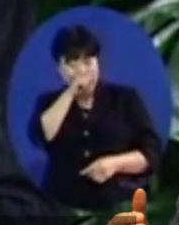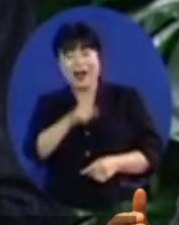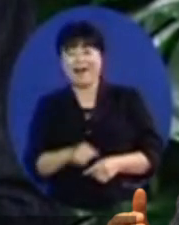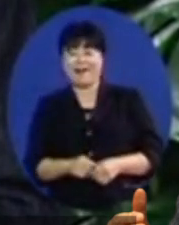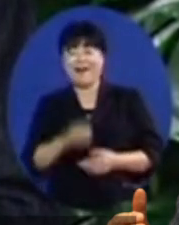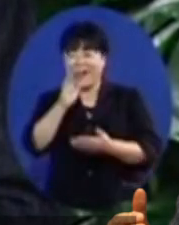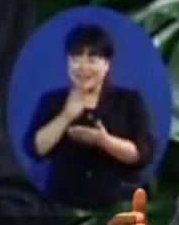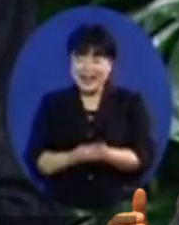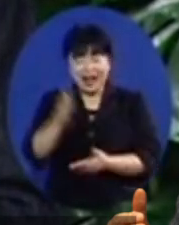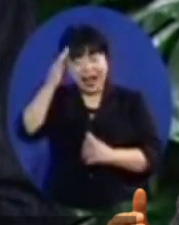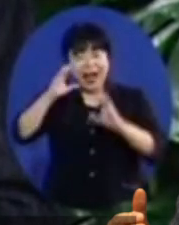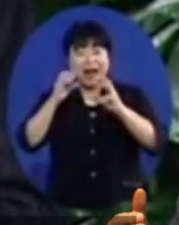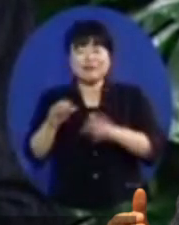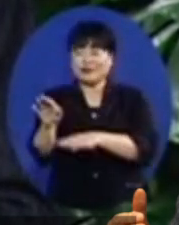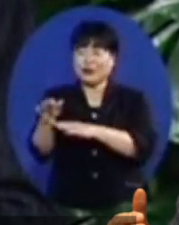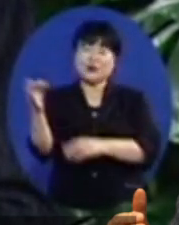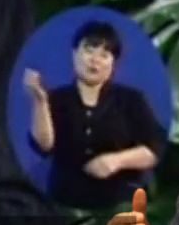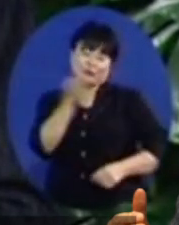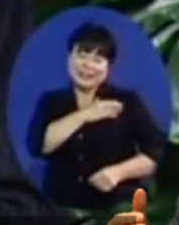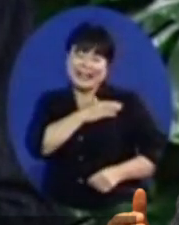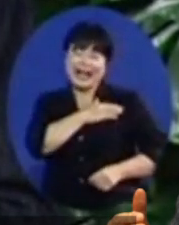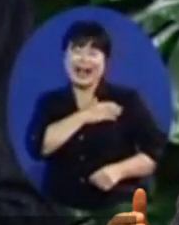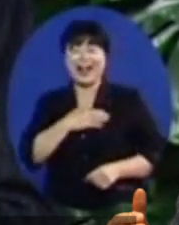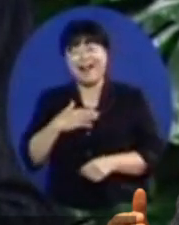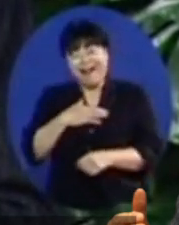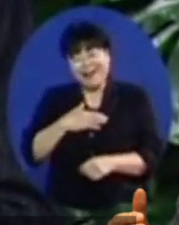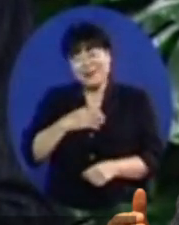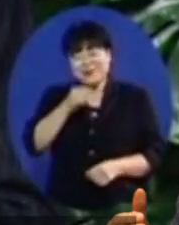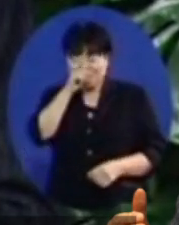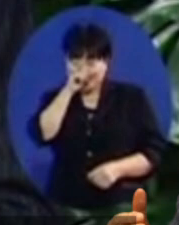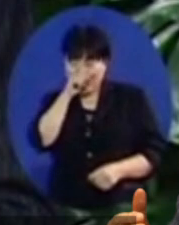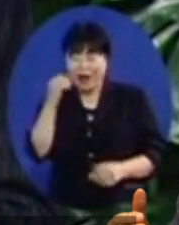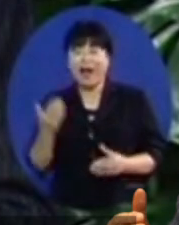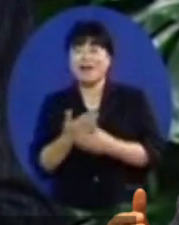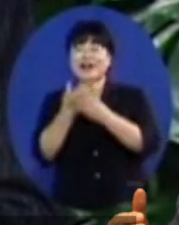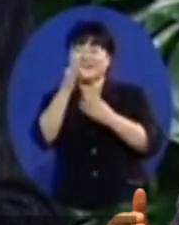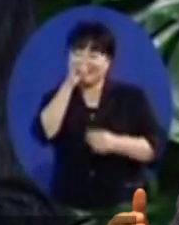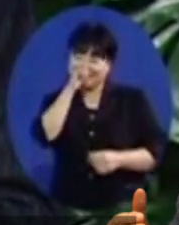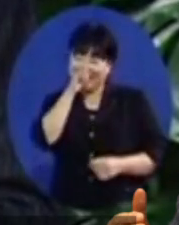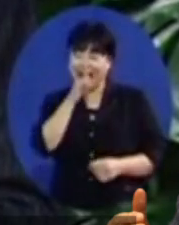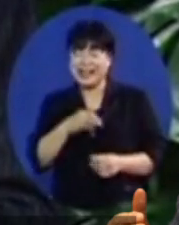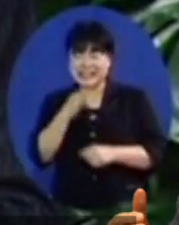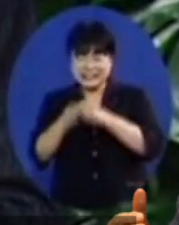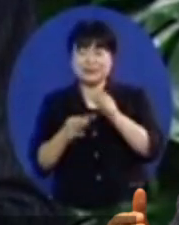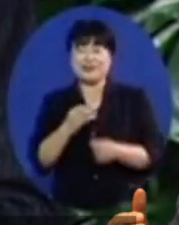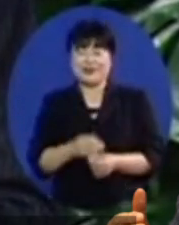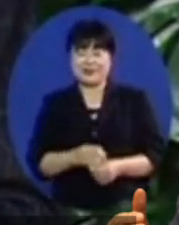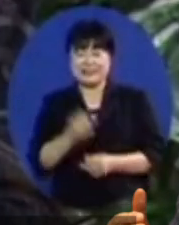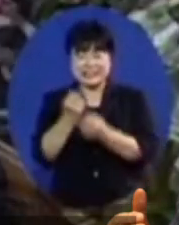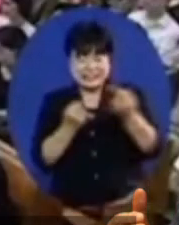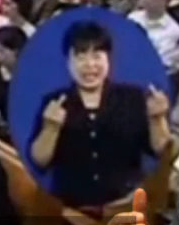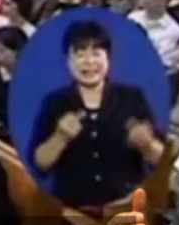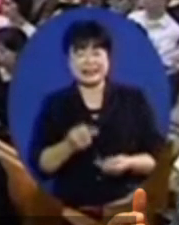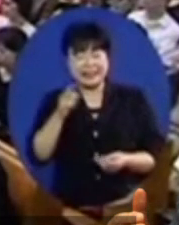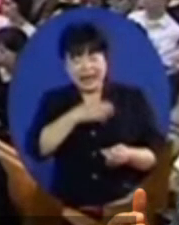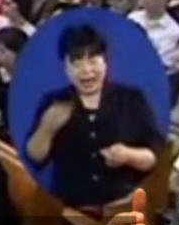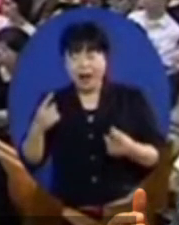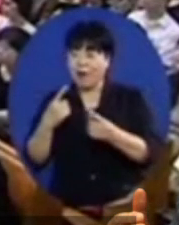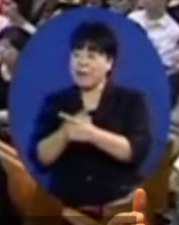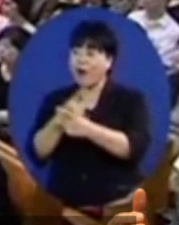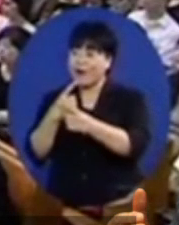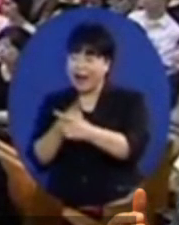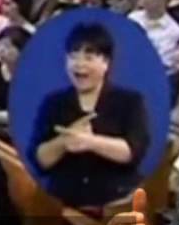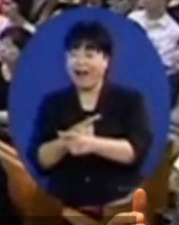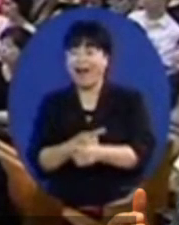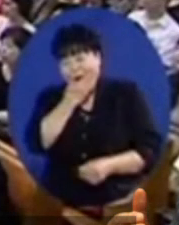이것이 우리나라구나. 야, 정말 발전했다. 10년이면 강산도 변한다니 이렇게 변할 줄